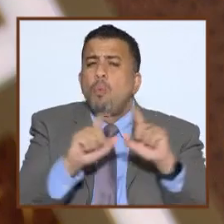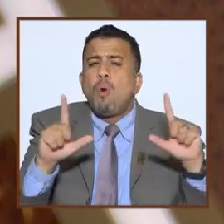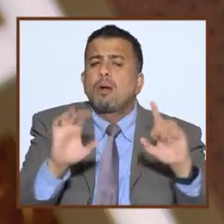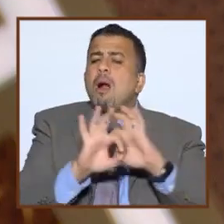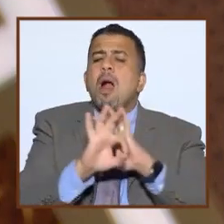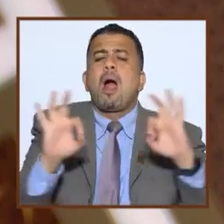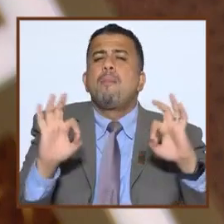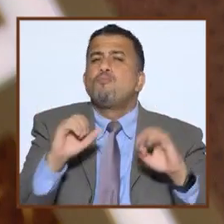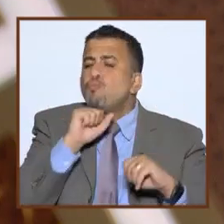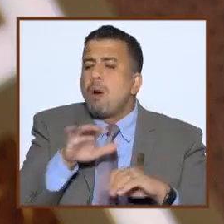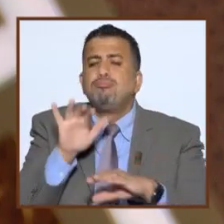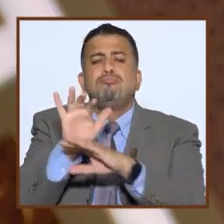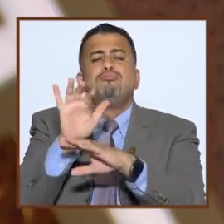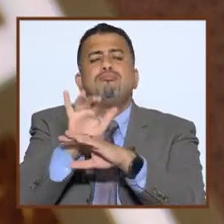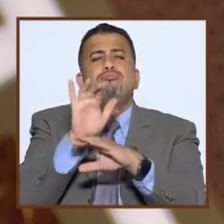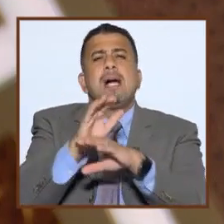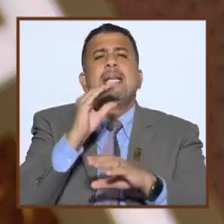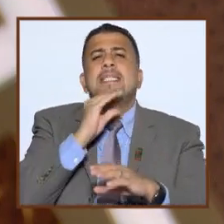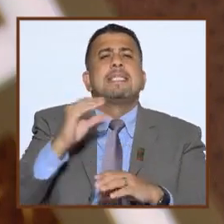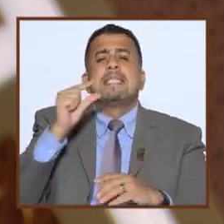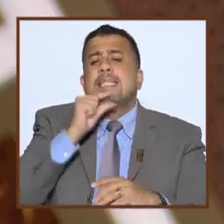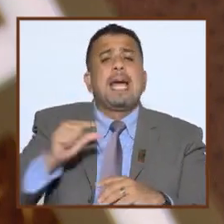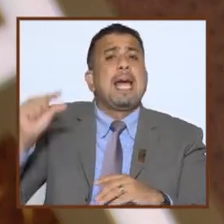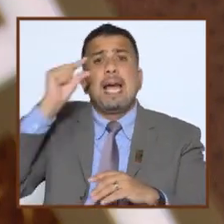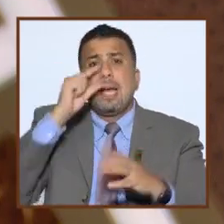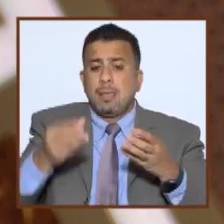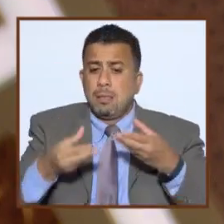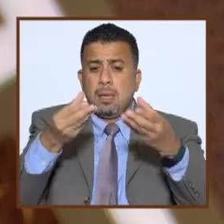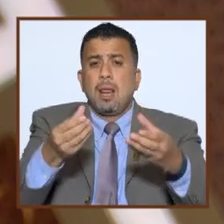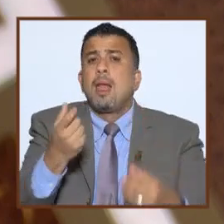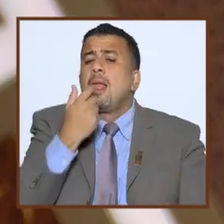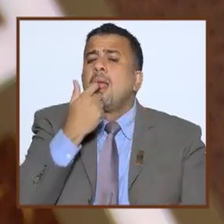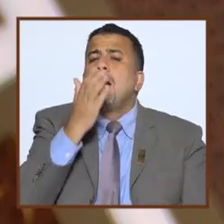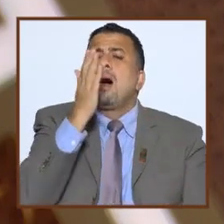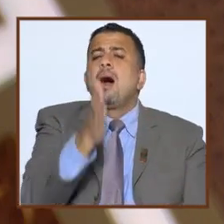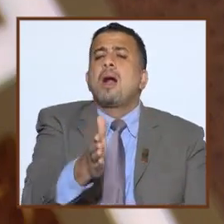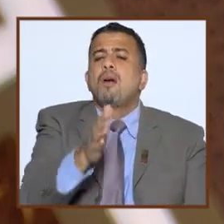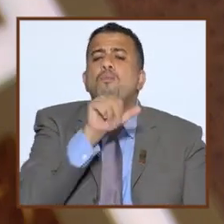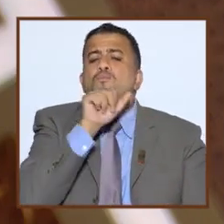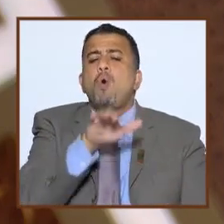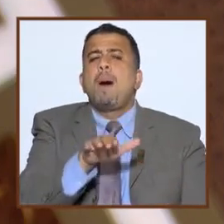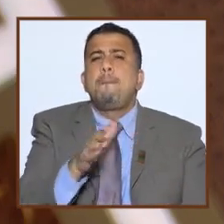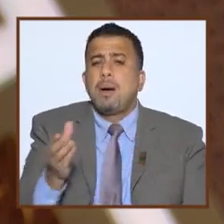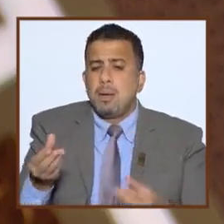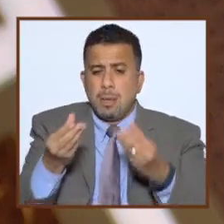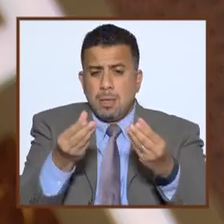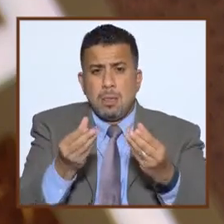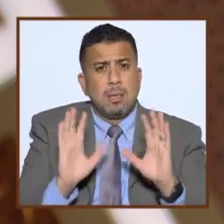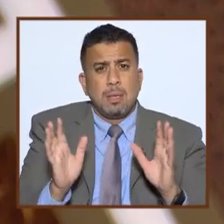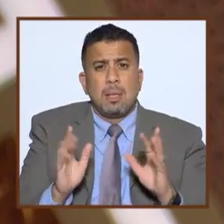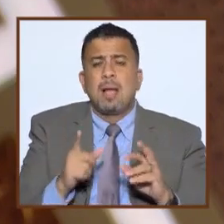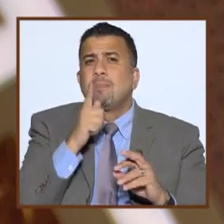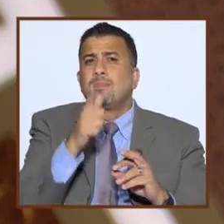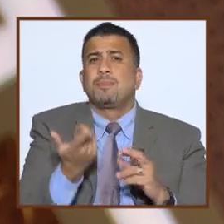بالقران ما يخافه وعيد النبي عليه الصلاه والسلام هو الصادق المصدق ما في حاجه اني والله حتى اعلم الناس